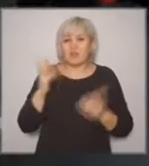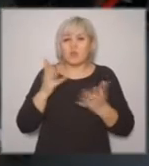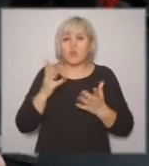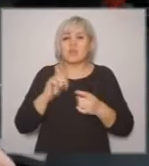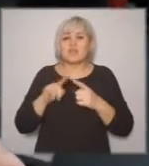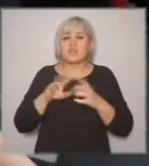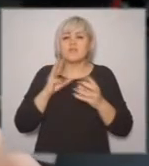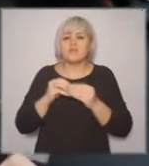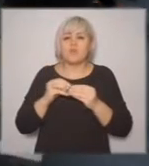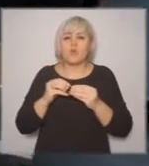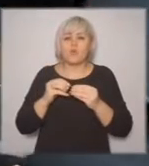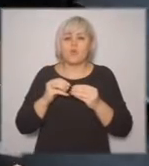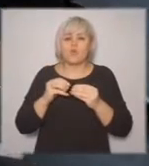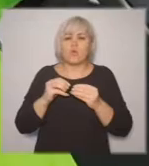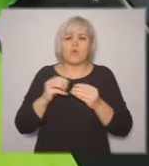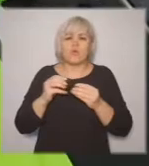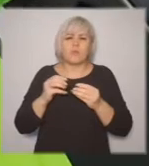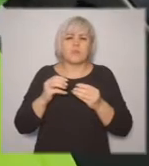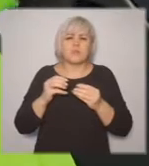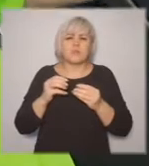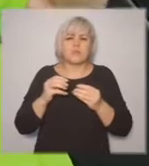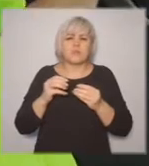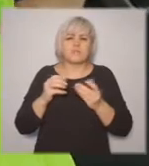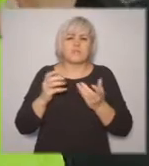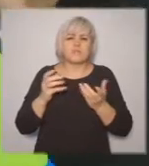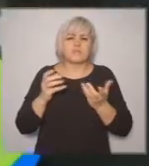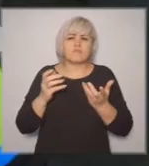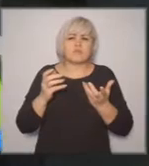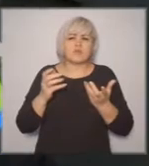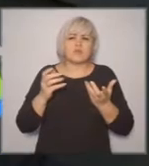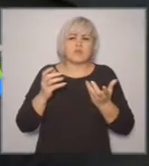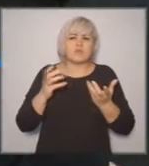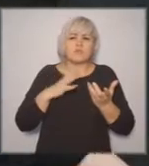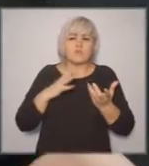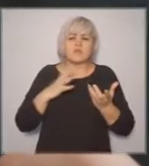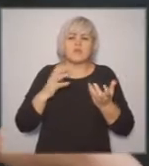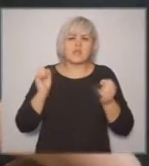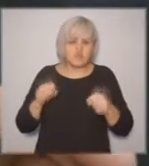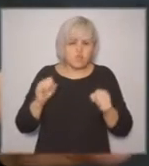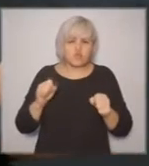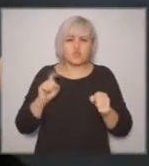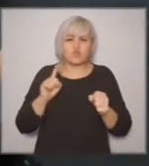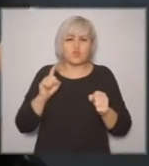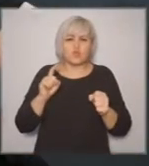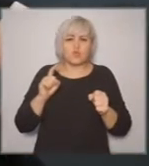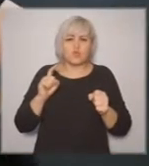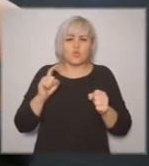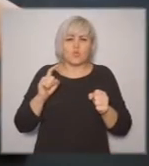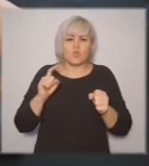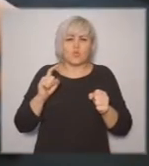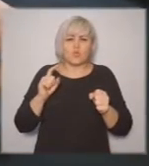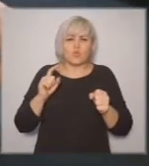вот слепота – это та грань, которая, скорее всего, обострила, более